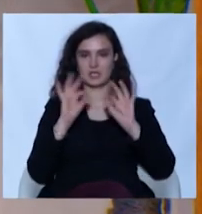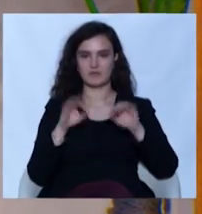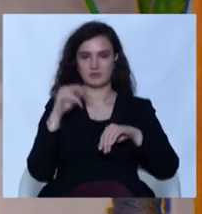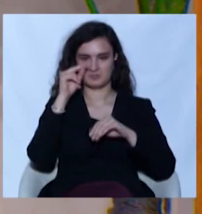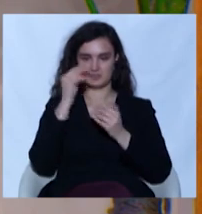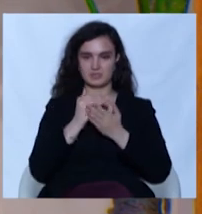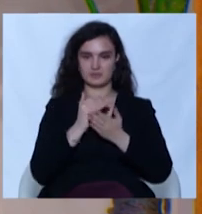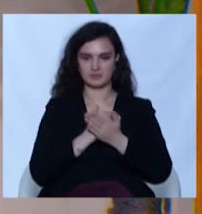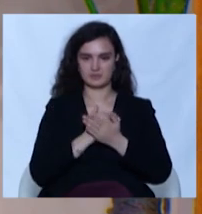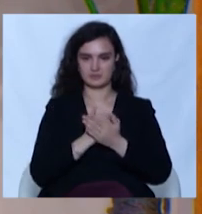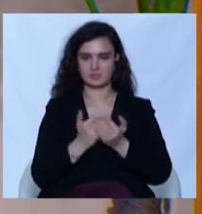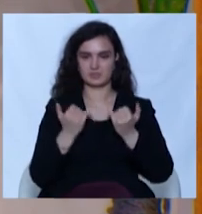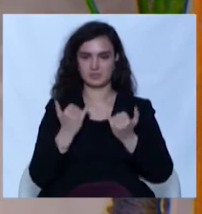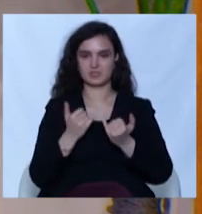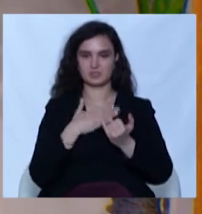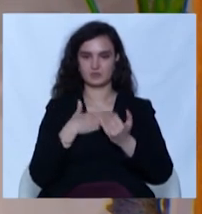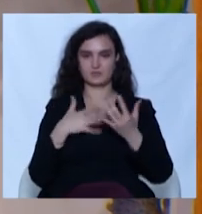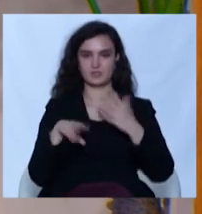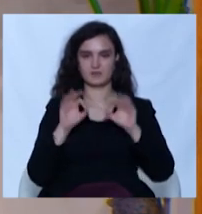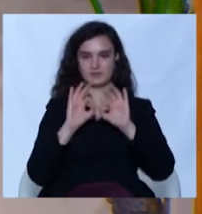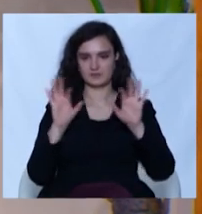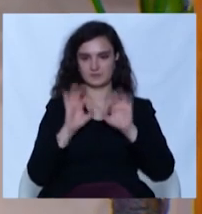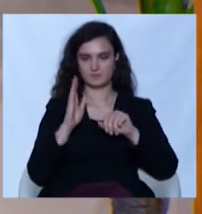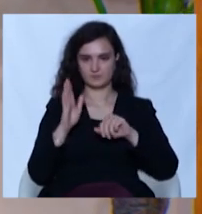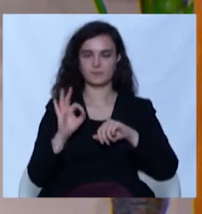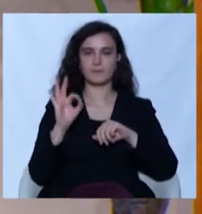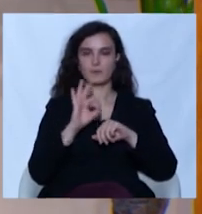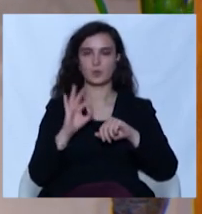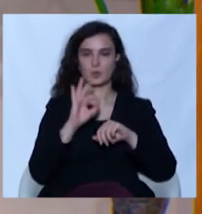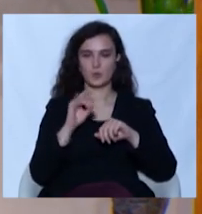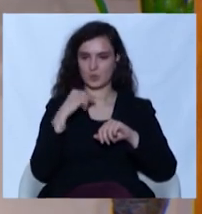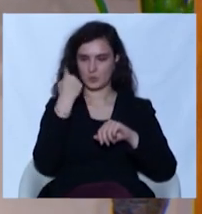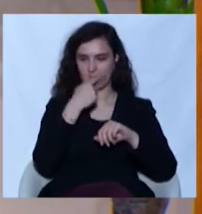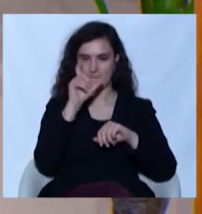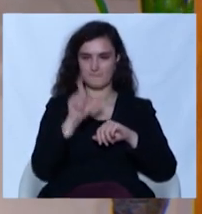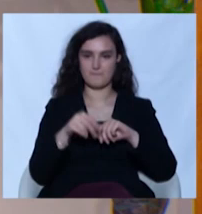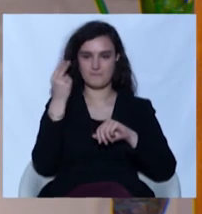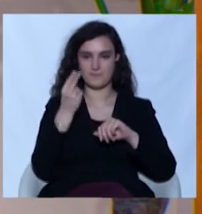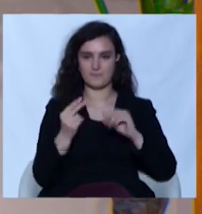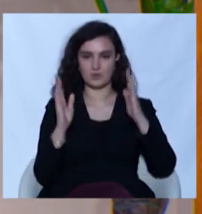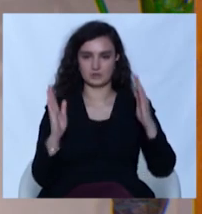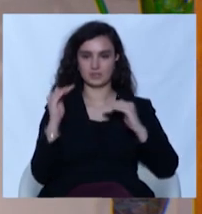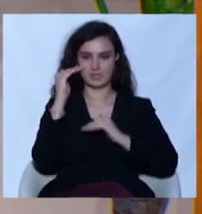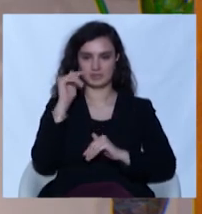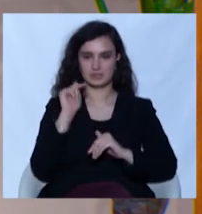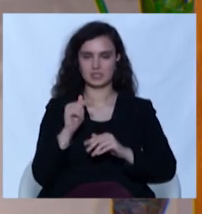გაკვეთილს. დღეს ჩვენ ვისაუბრებთ პორტრეტზე. ეს არის ყველაზე